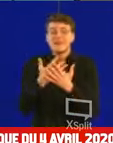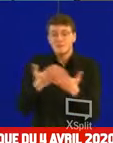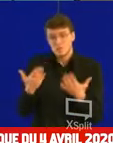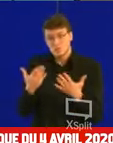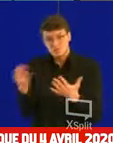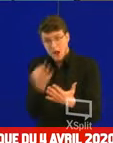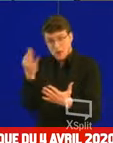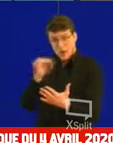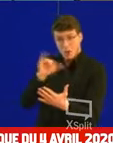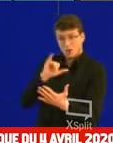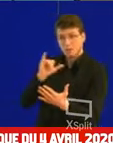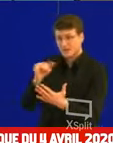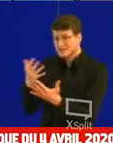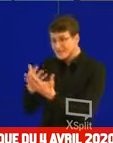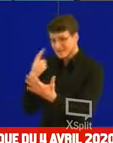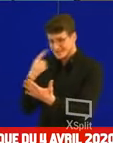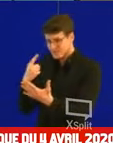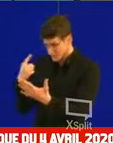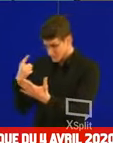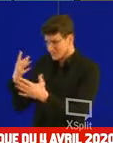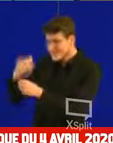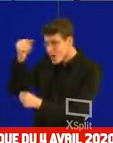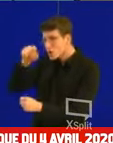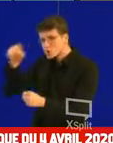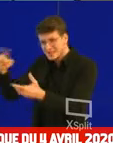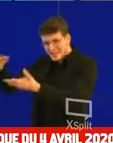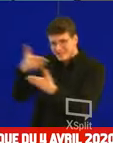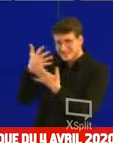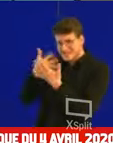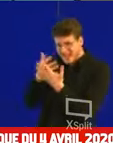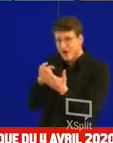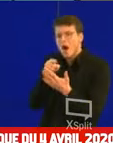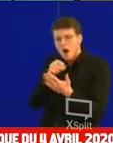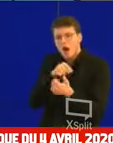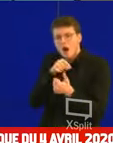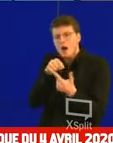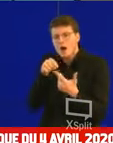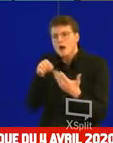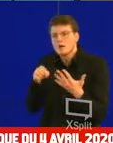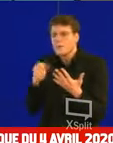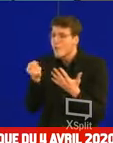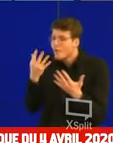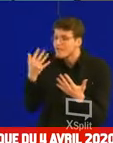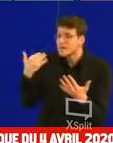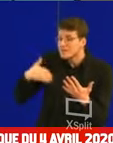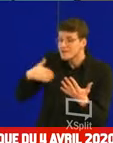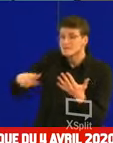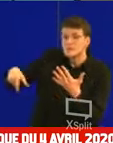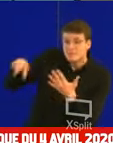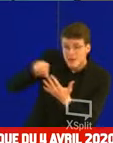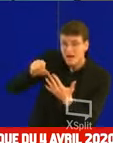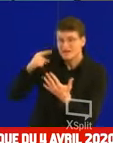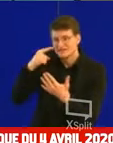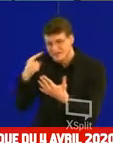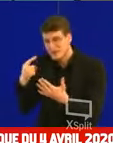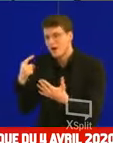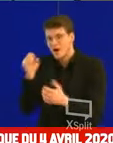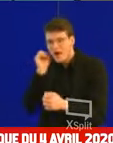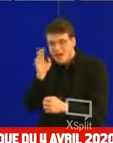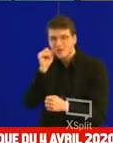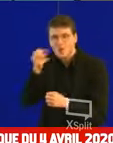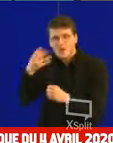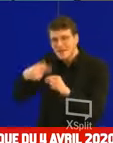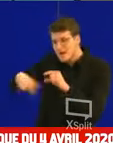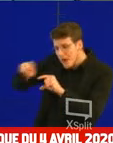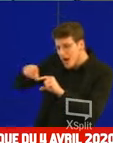anthony brockman in hospital en perte à darlington tendent à stabiliser